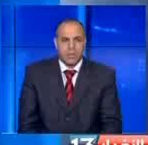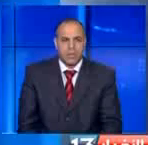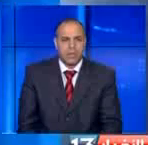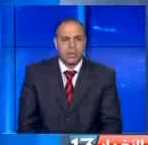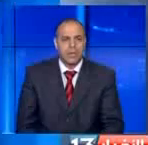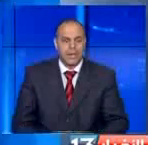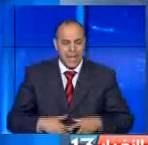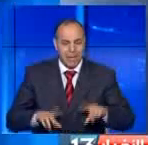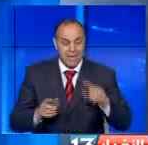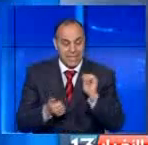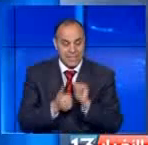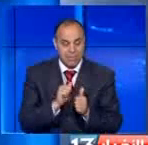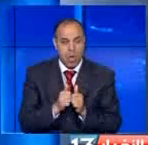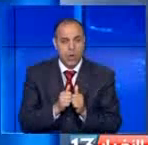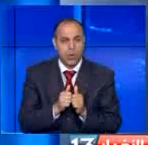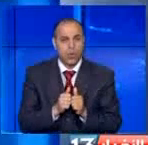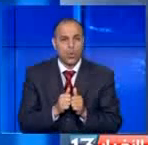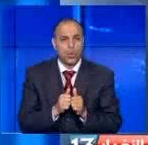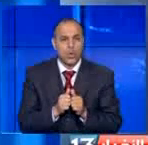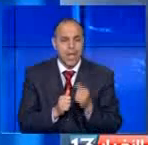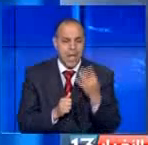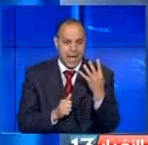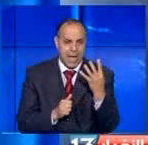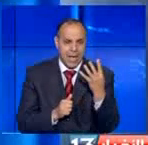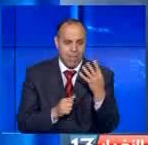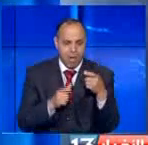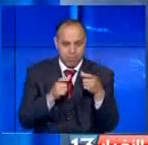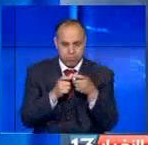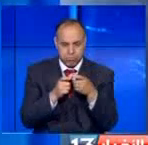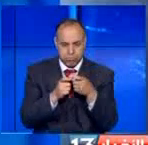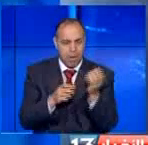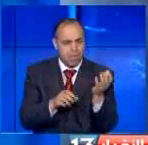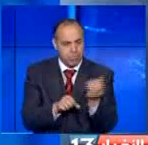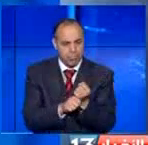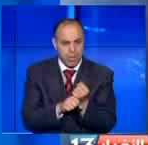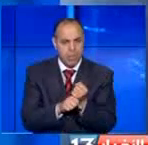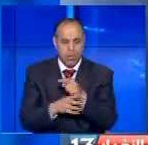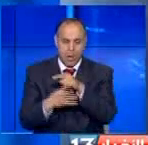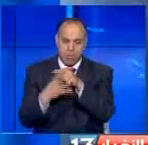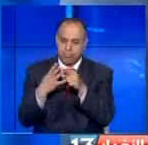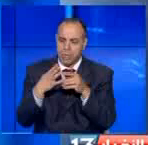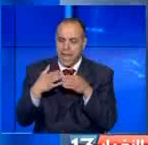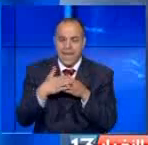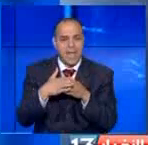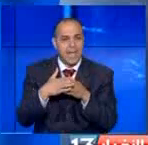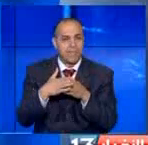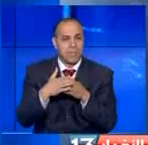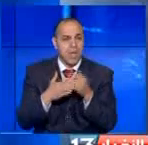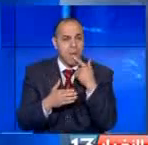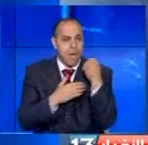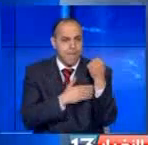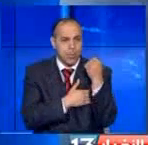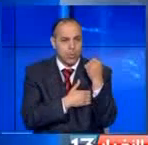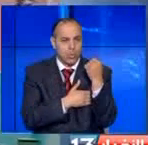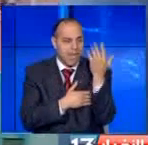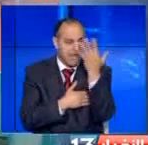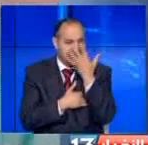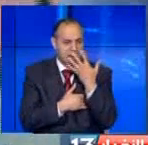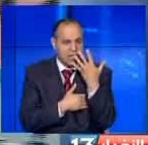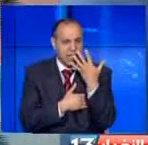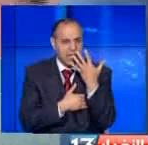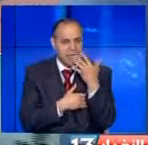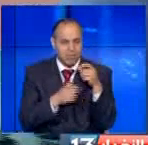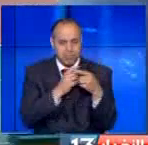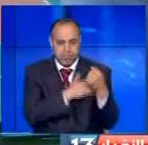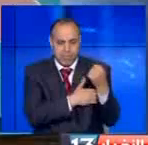وفي أخبار الرياضة، ضمنت أربع فرق تأهلها إلى الدور ربع النهائي من البطولة الإفريقية